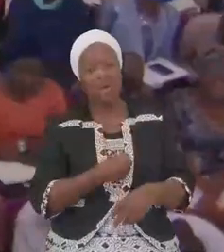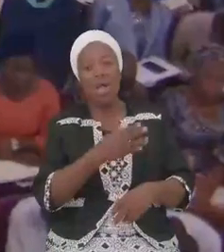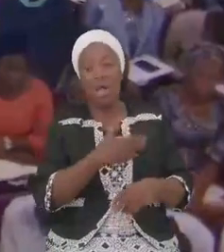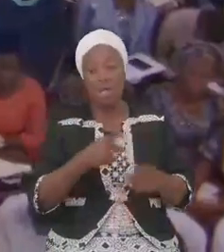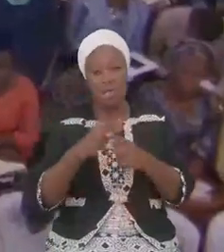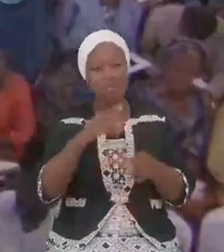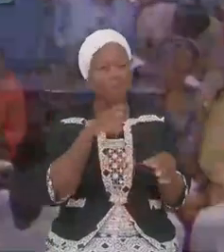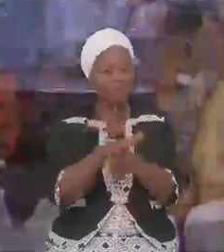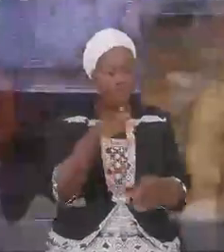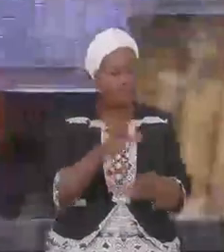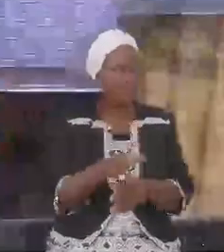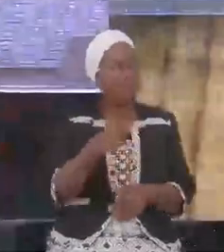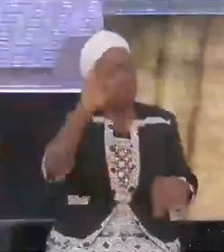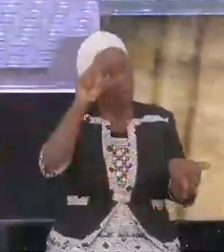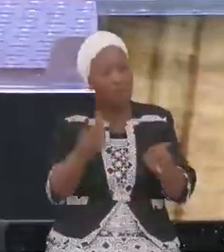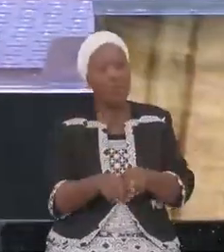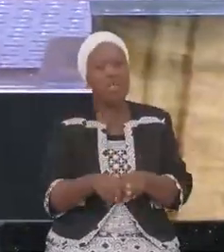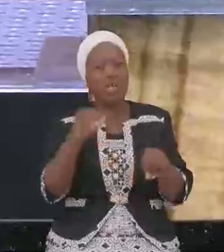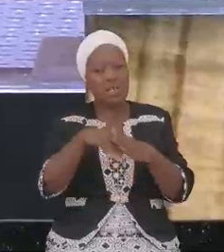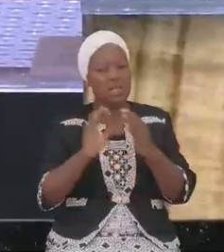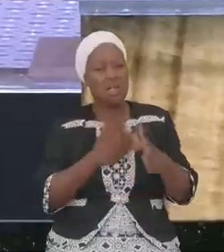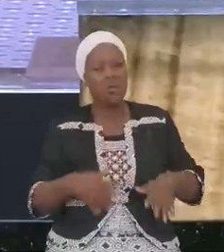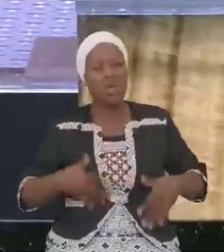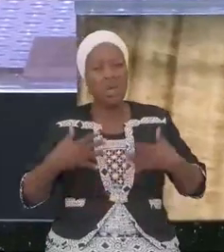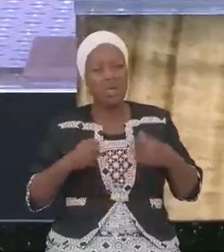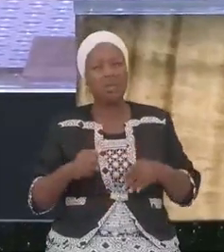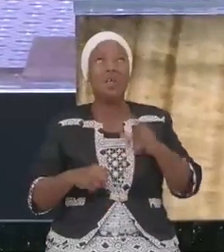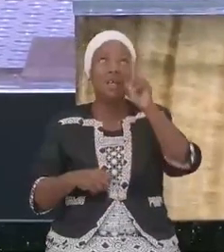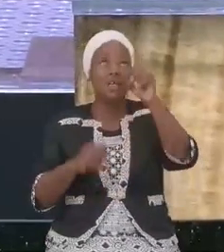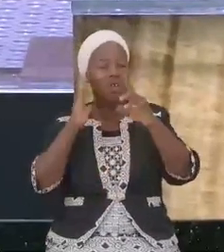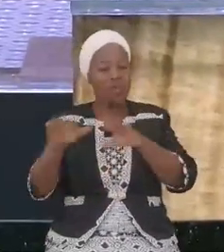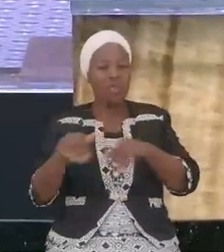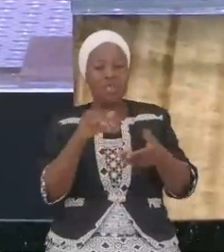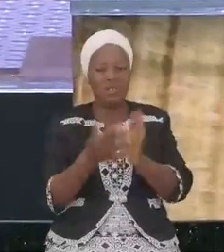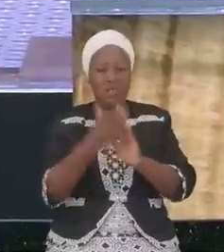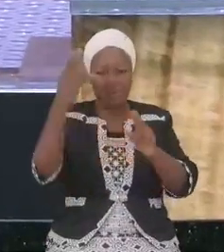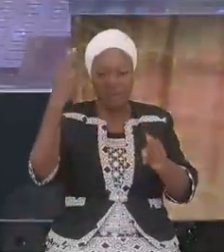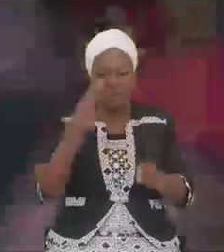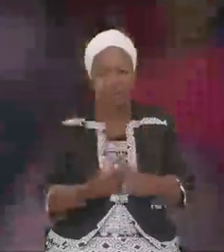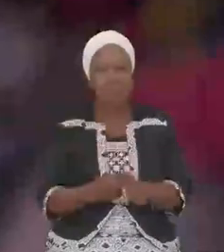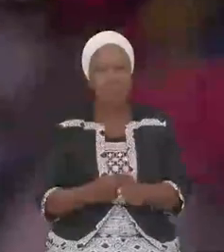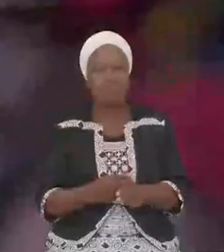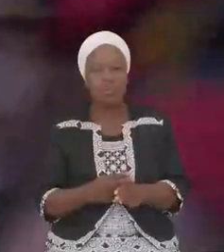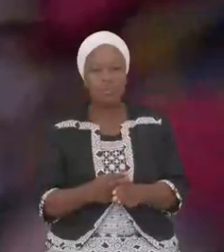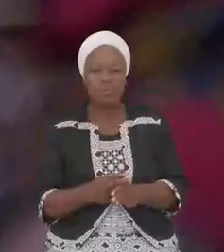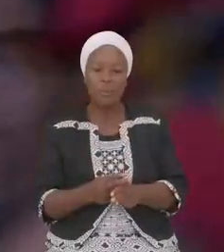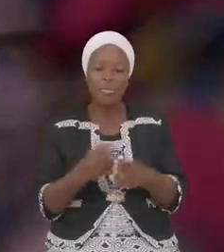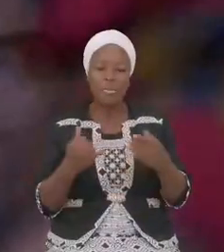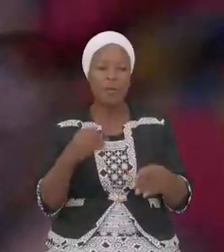pour accomplir les termes de l'alliance dans notre vie. Dieu le fera au nom de Jésus-Christ.